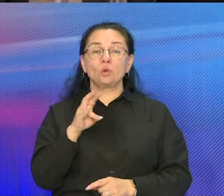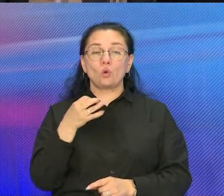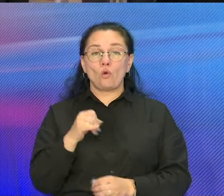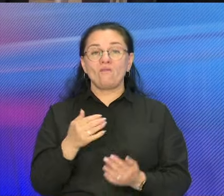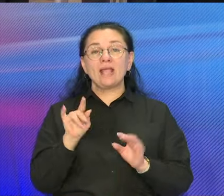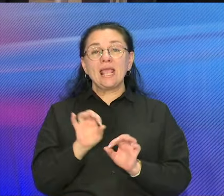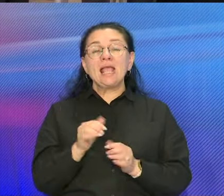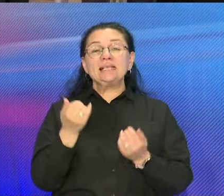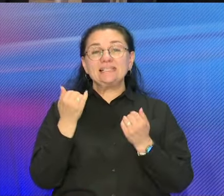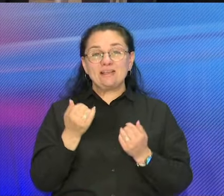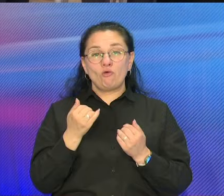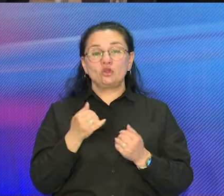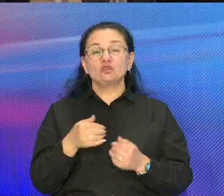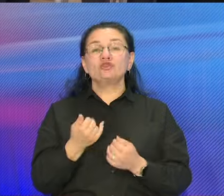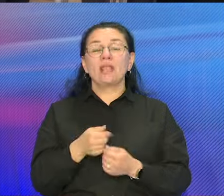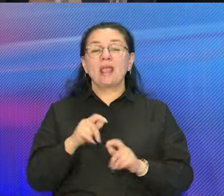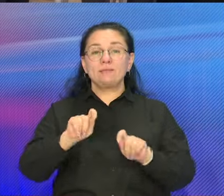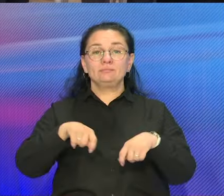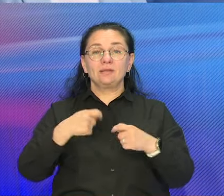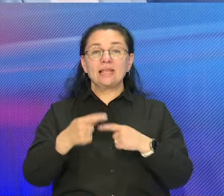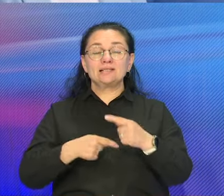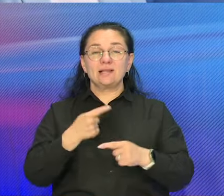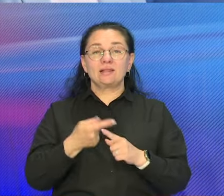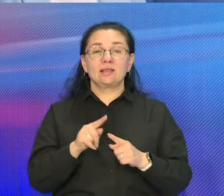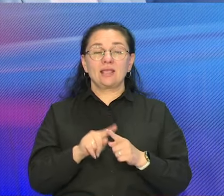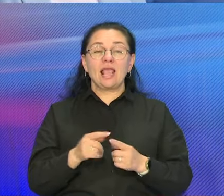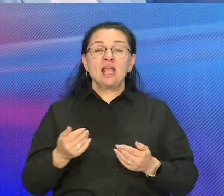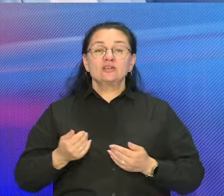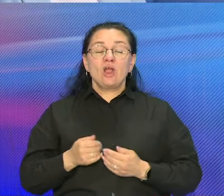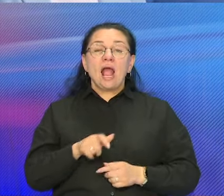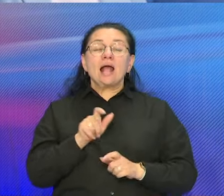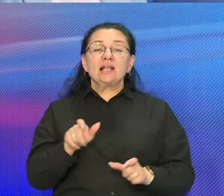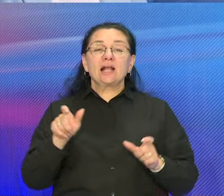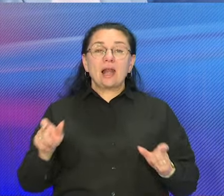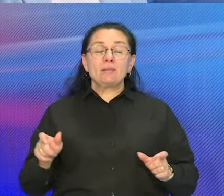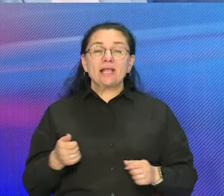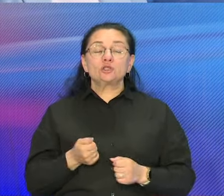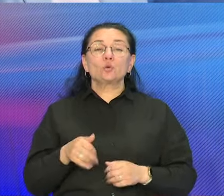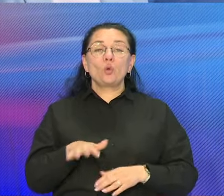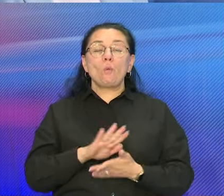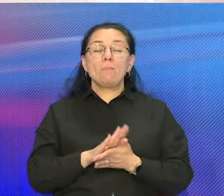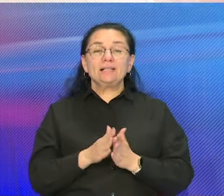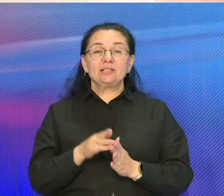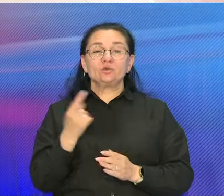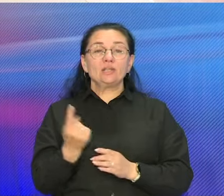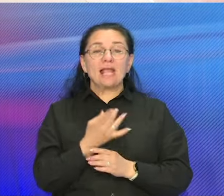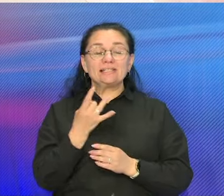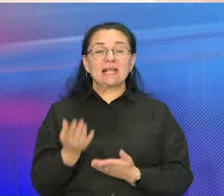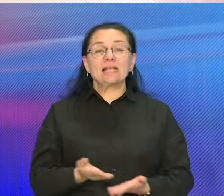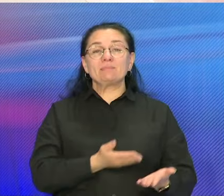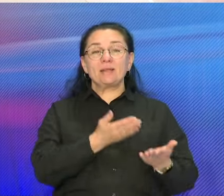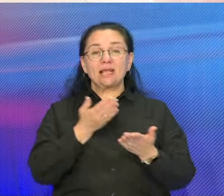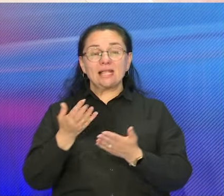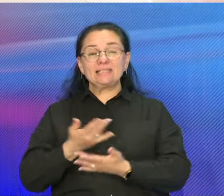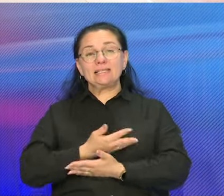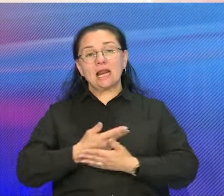сегодняшние переемники За самоданную працию, трывалую житевую громадянскую позицию Ее неодноразово запрошали на розные посады